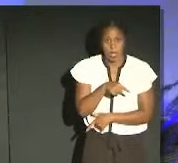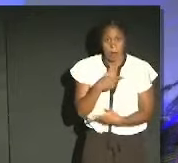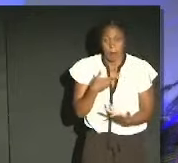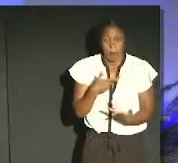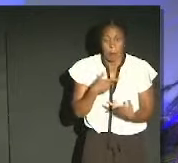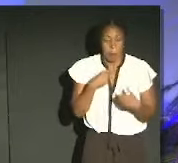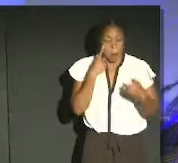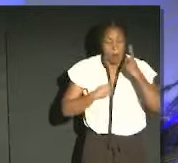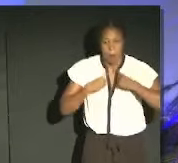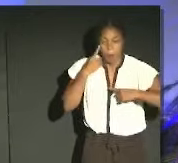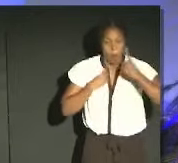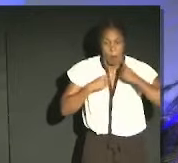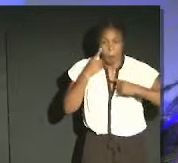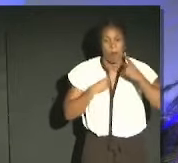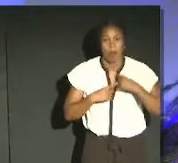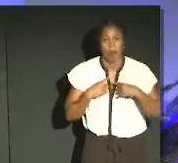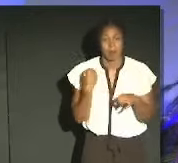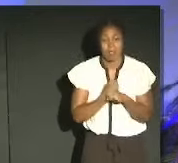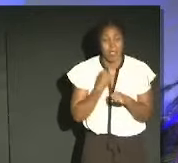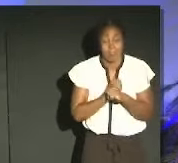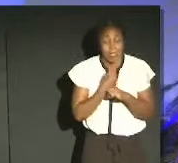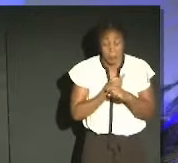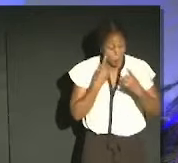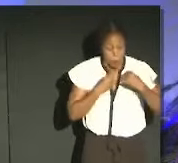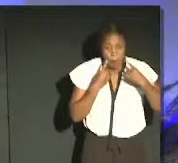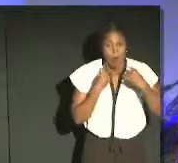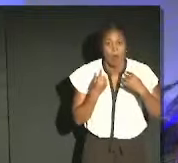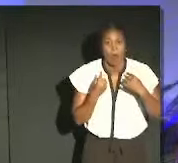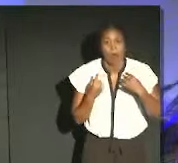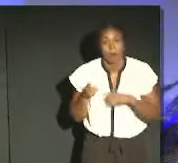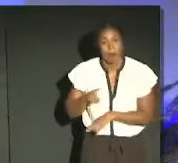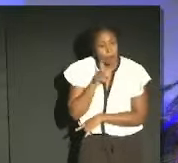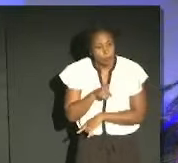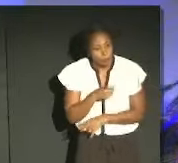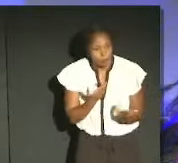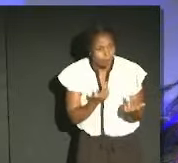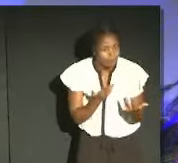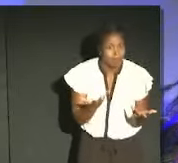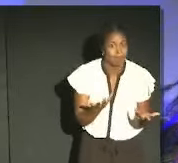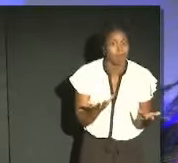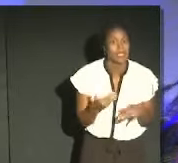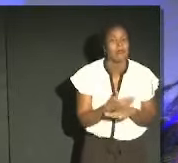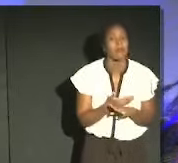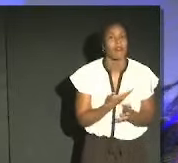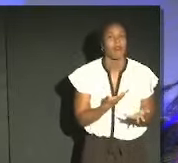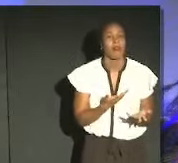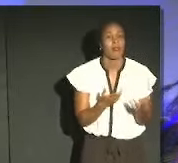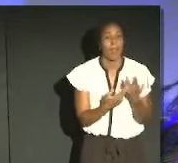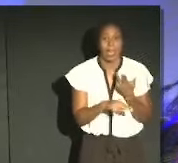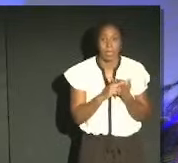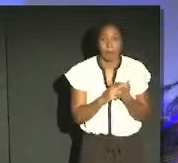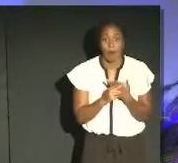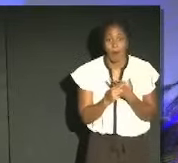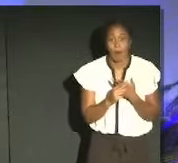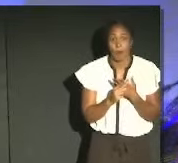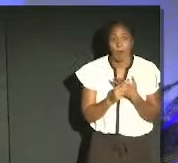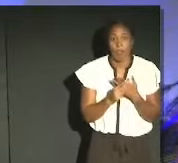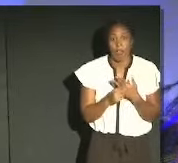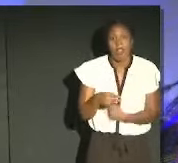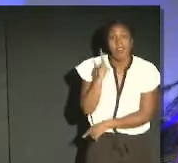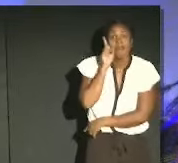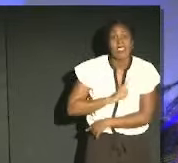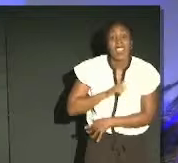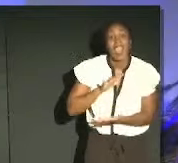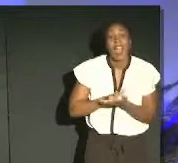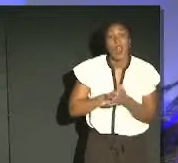revenant d'une mission et elle lui demandait ce qui n'allait pas il lui raconta qu'il venait de sauver une petite fille de 8